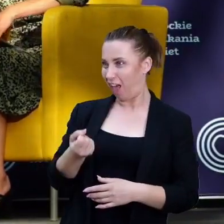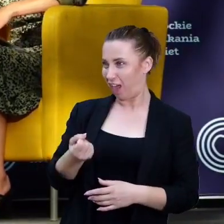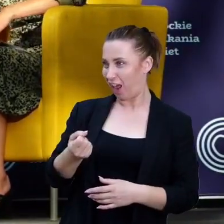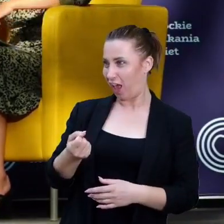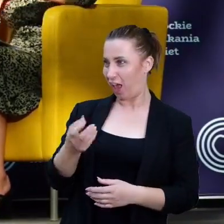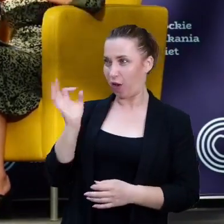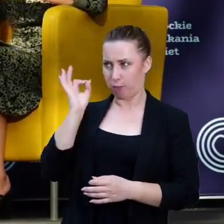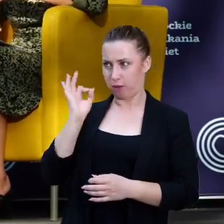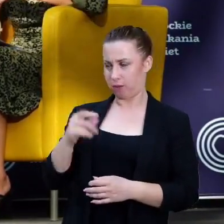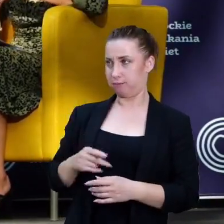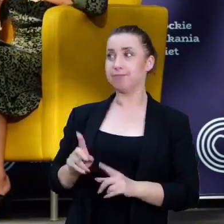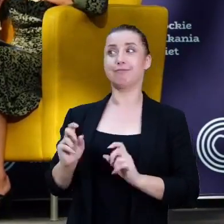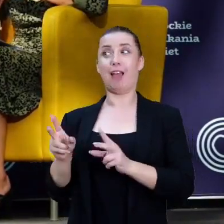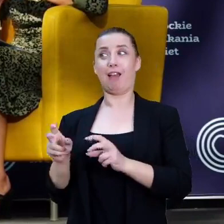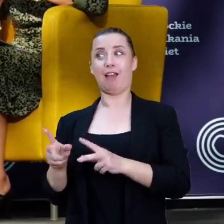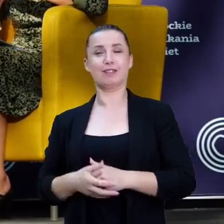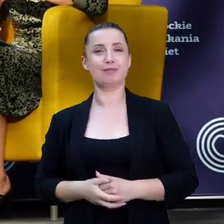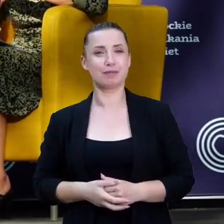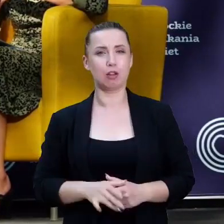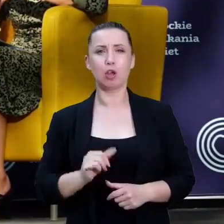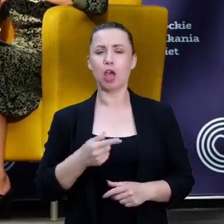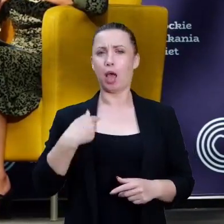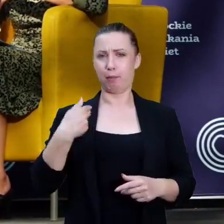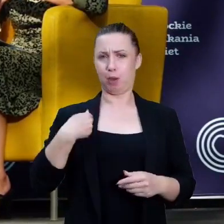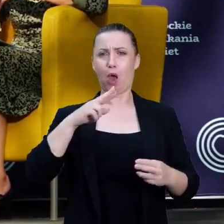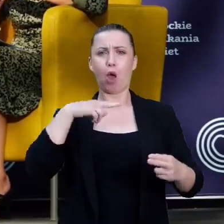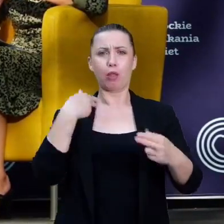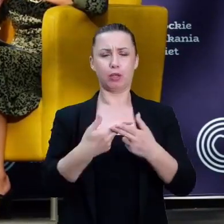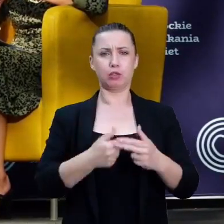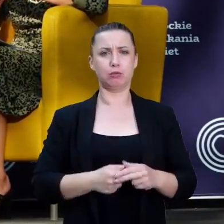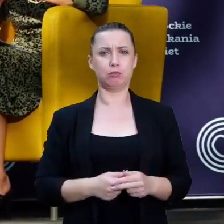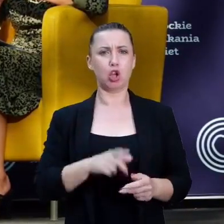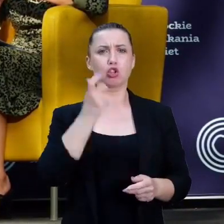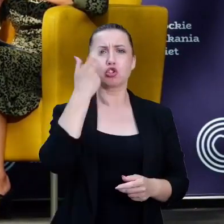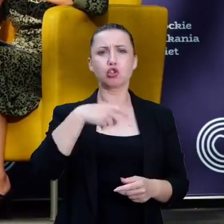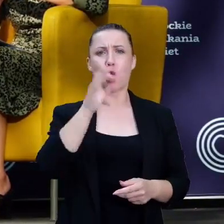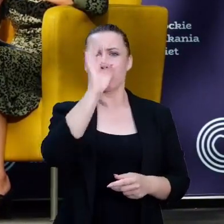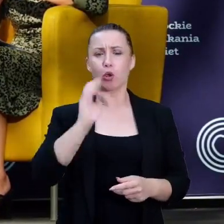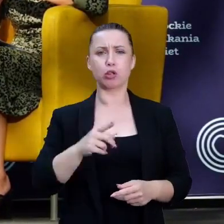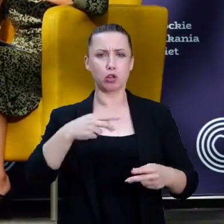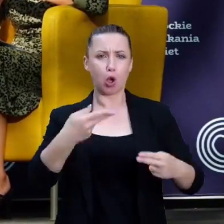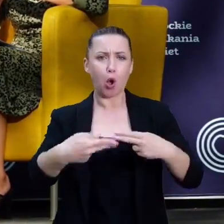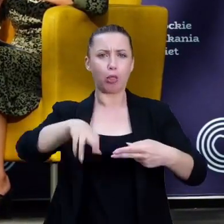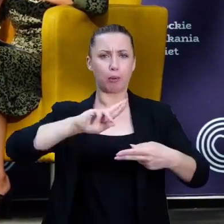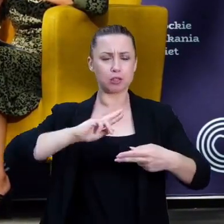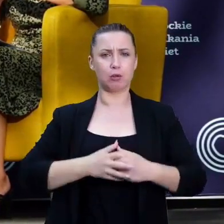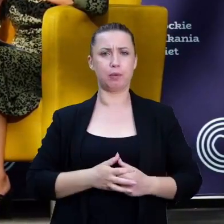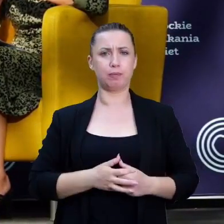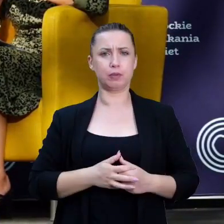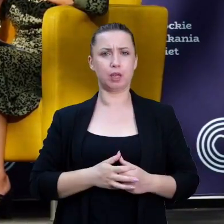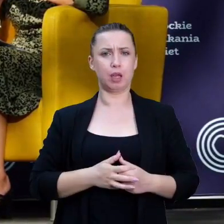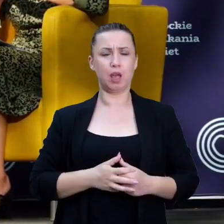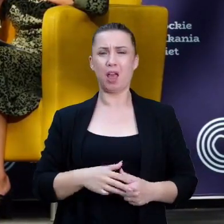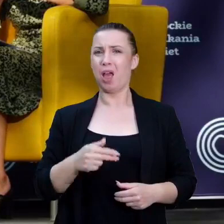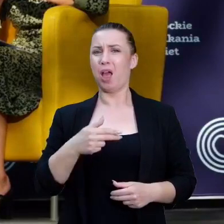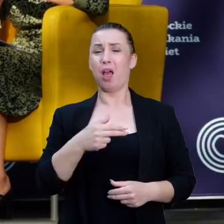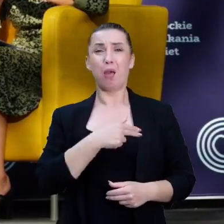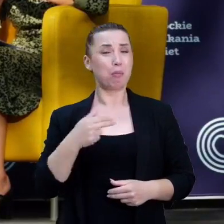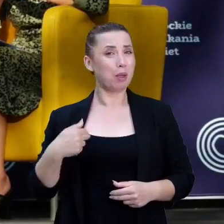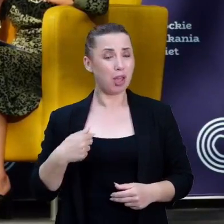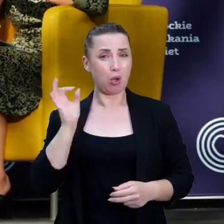wiem o lasce. To wiecie, jaka była odpowiedź? 100%. Że czują się